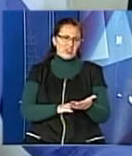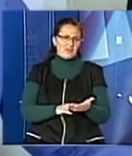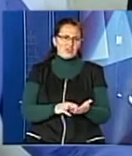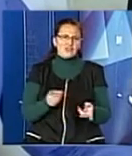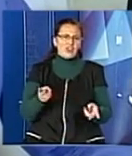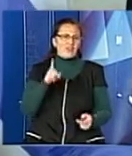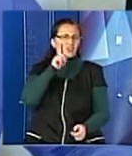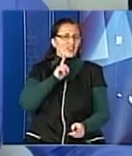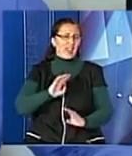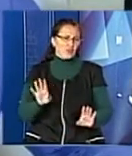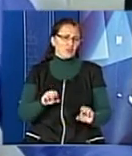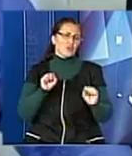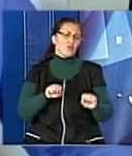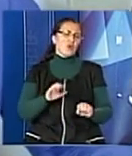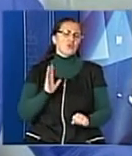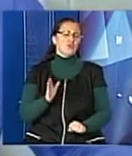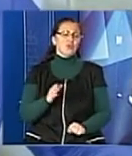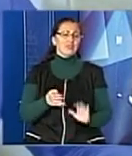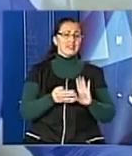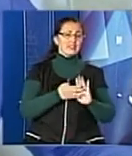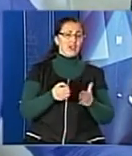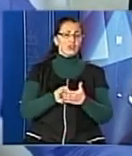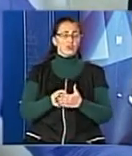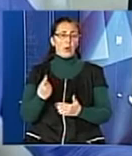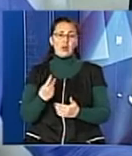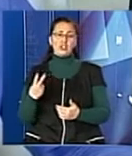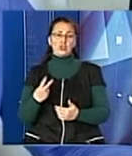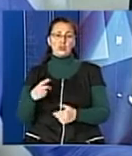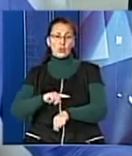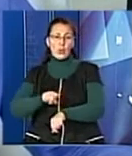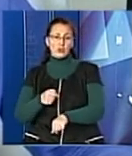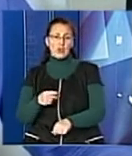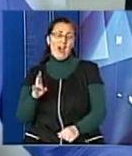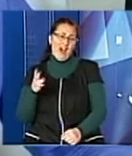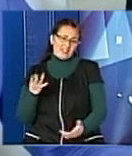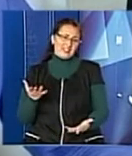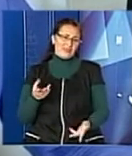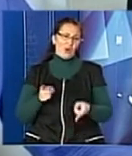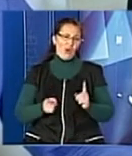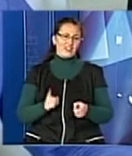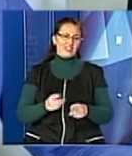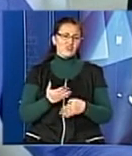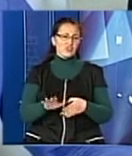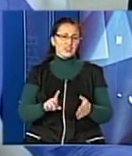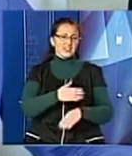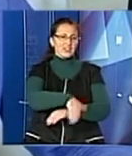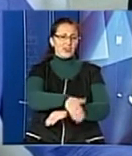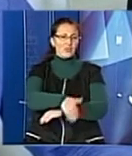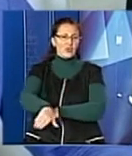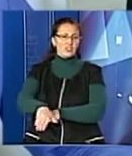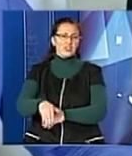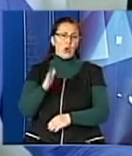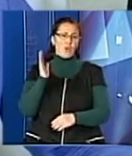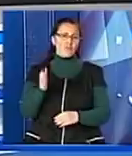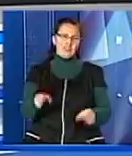можуть бути з 9 ранку до 1-2 години в неділю, оскільки дійсно частина вулиць будуть з